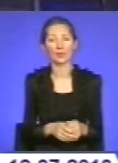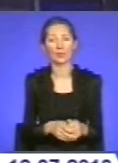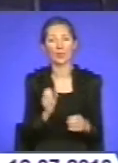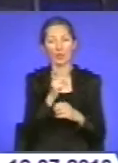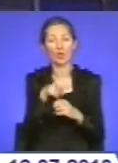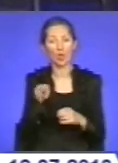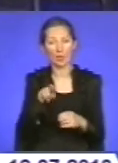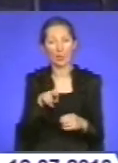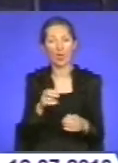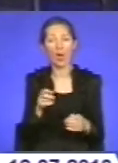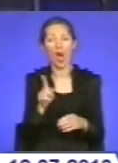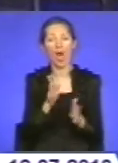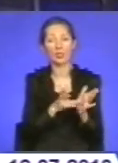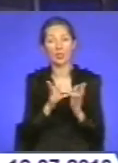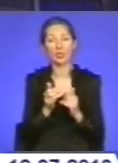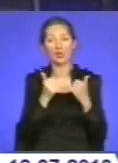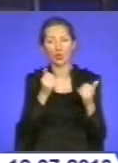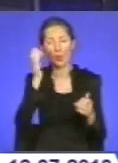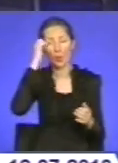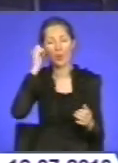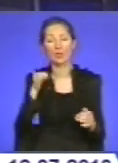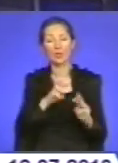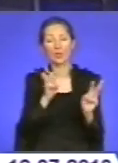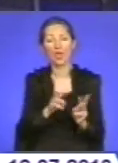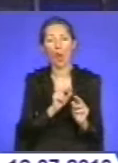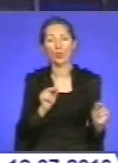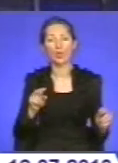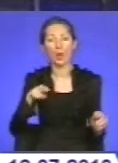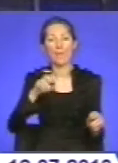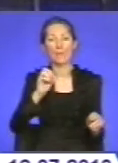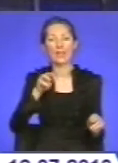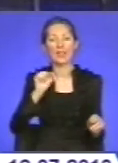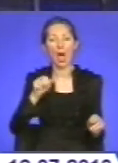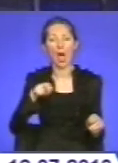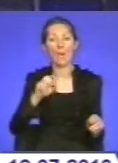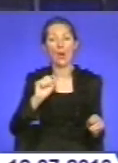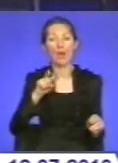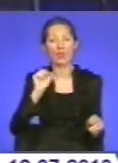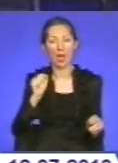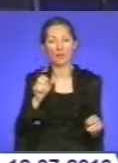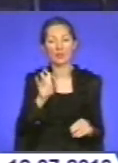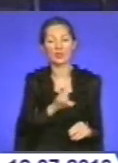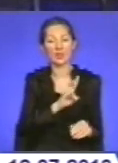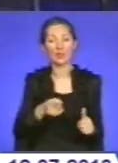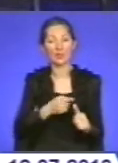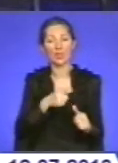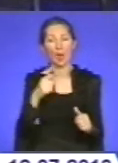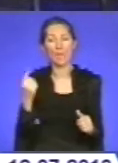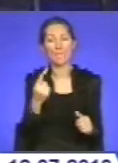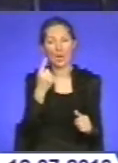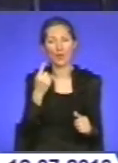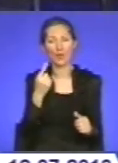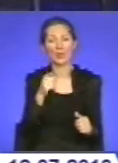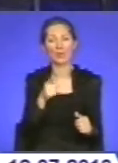12 липня християни вшановують пам'ять святих апостолів Петра і Павла. Церква називає їх первоверховними, бо ці апостоли особливо потрудилися в